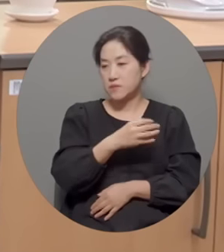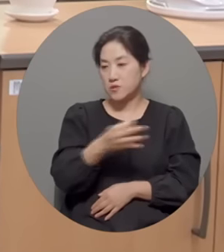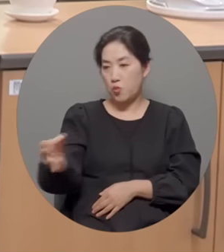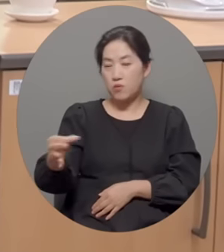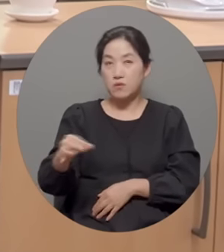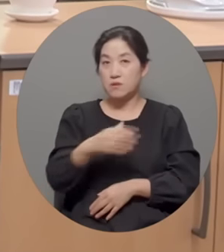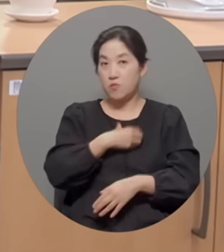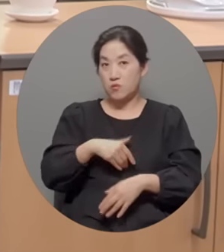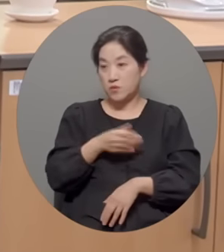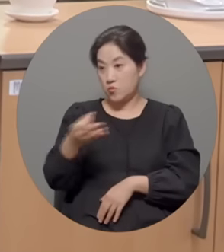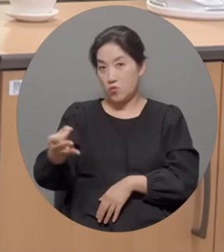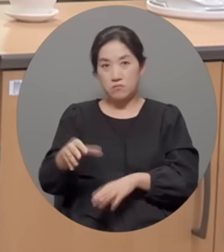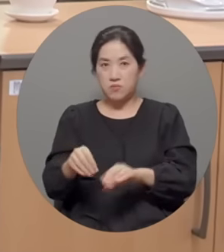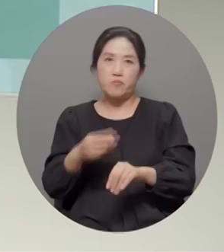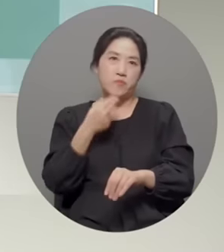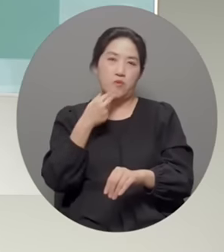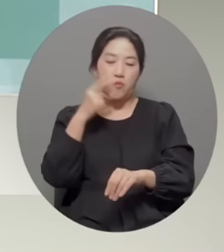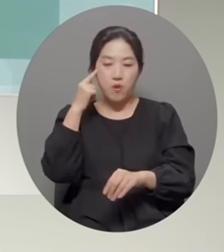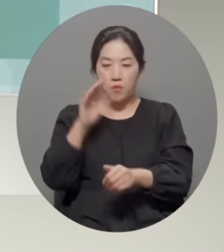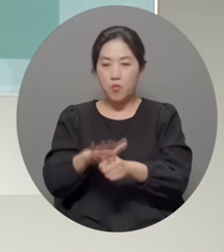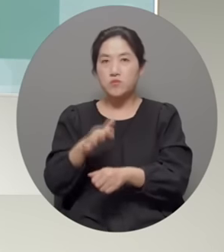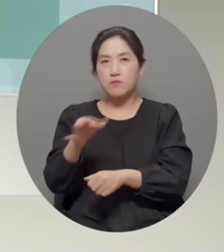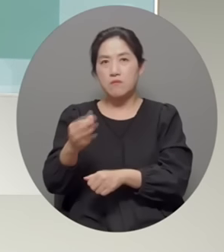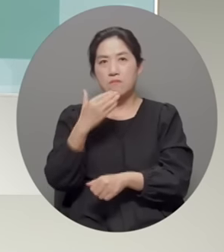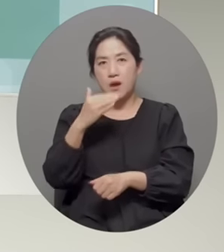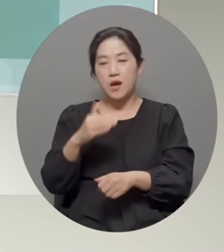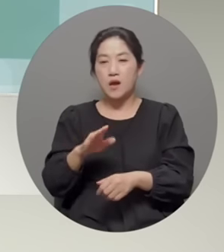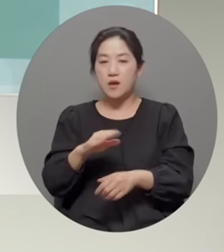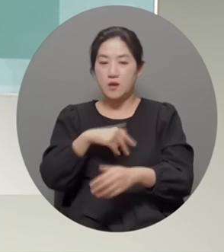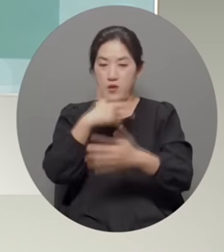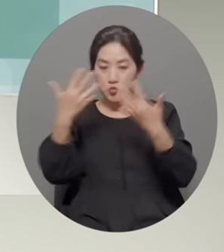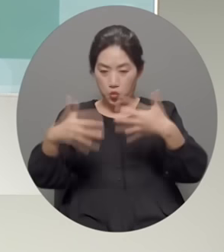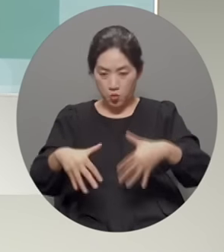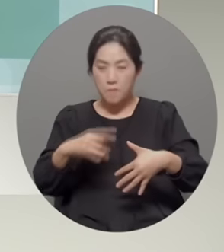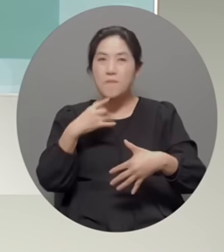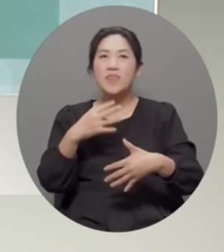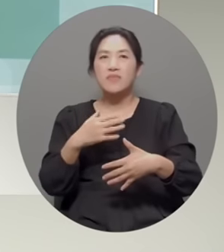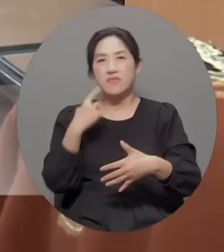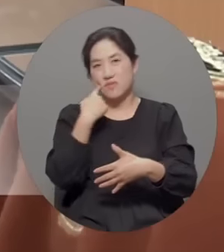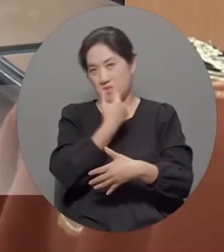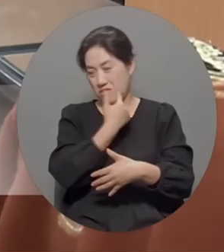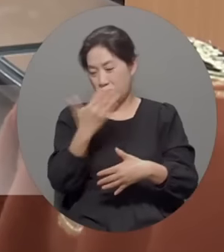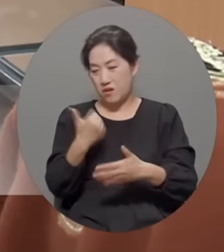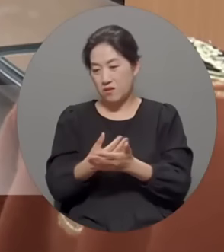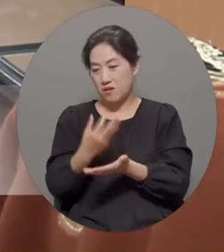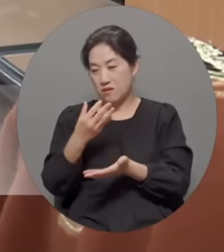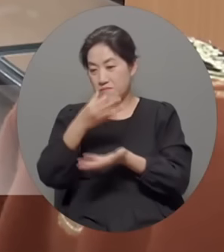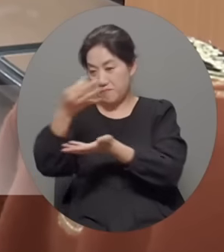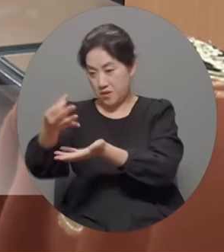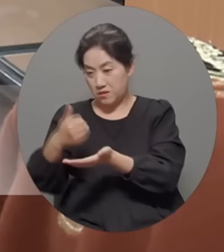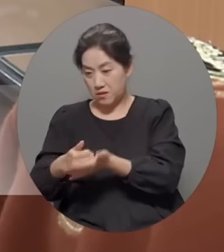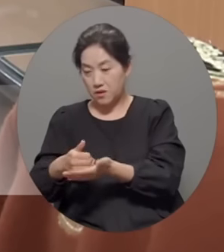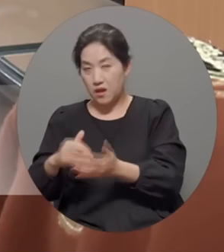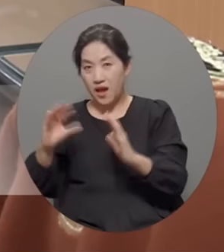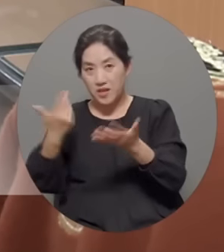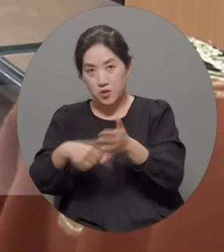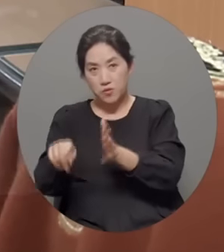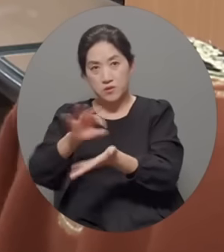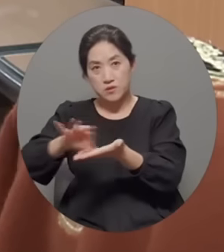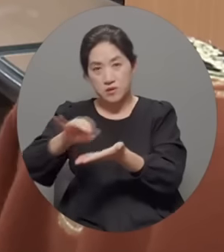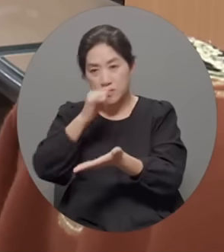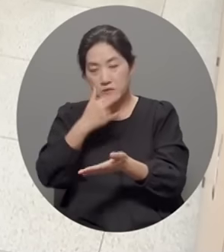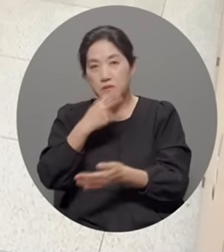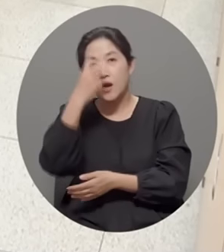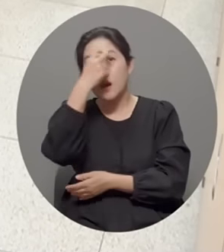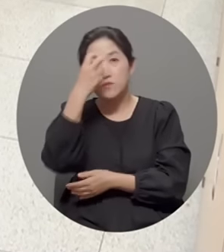중단되지는 않았습니다. 보조금을 받을 수 있는지 요건만 따질 뿐 이 보조금이 아이들에게 제대로 쓰이는지